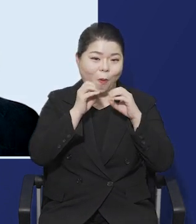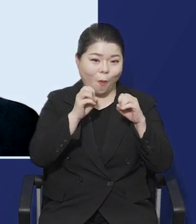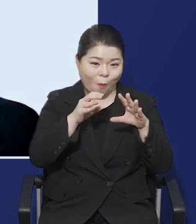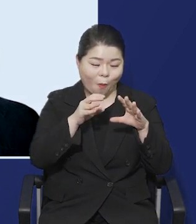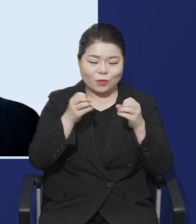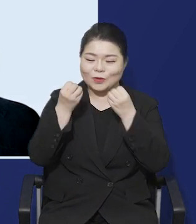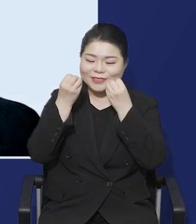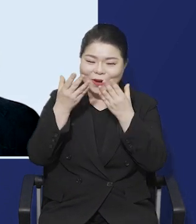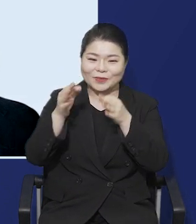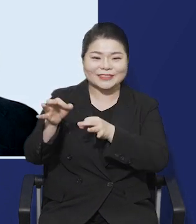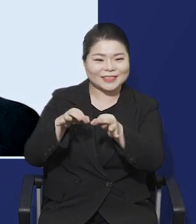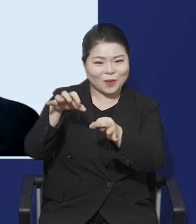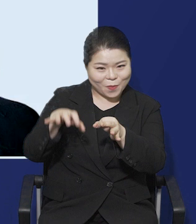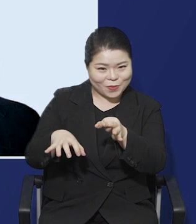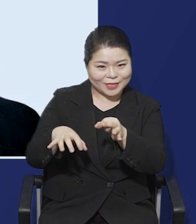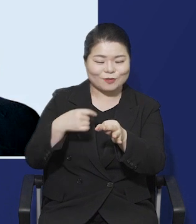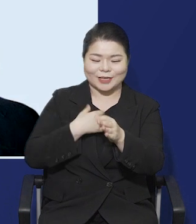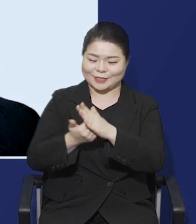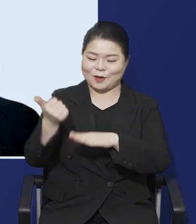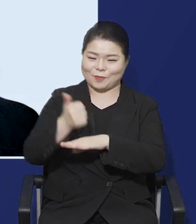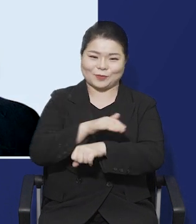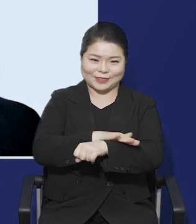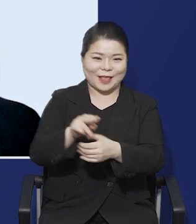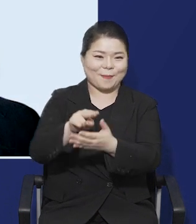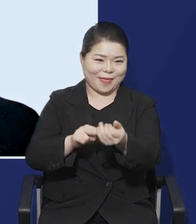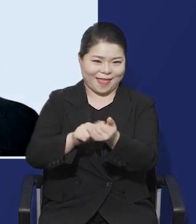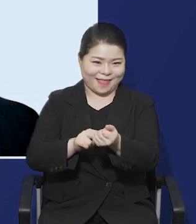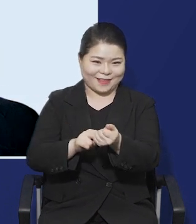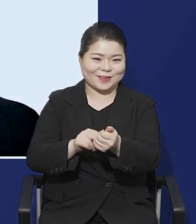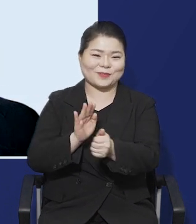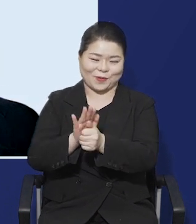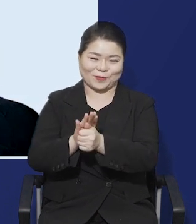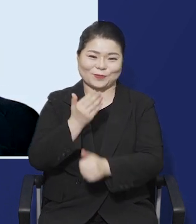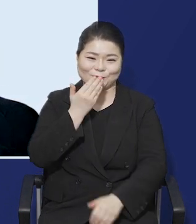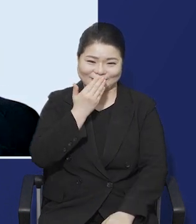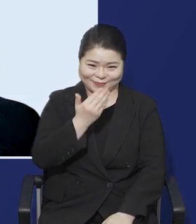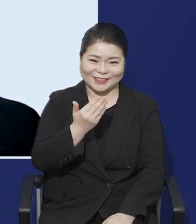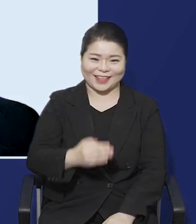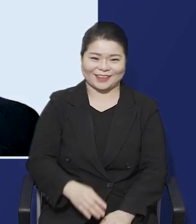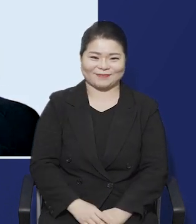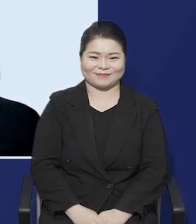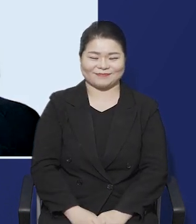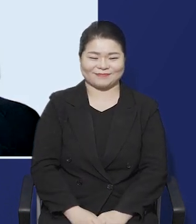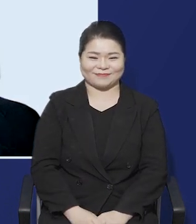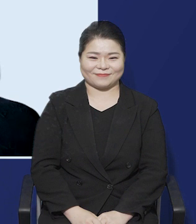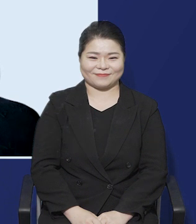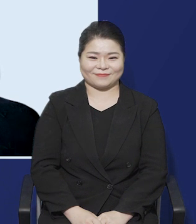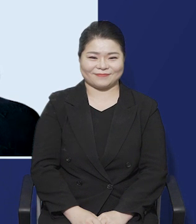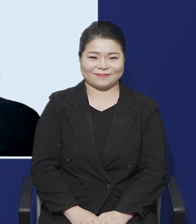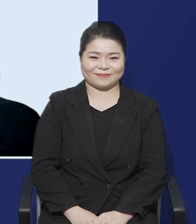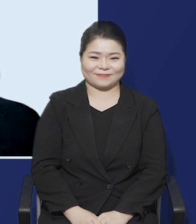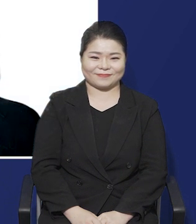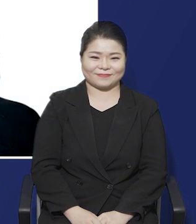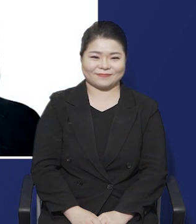새로운 시장에 마켓에 성공적으로 진출할 수 있는 그런 지원을 하는 어, 형태가